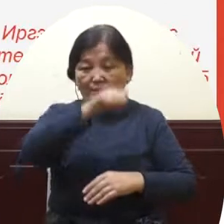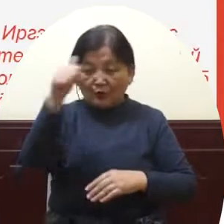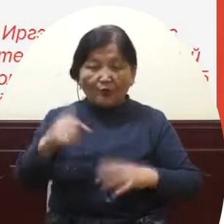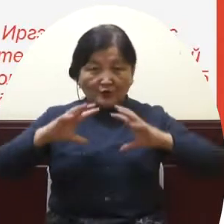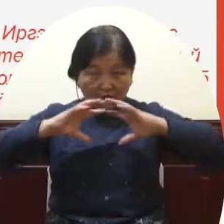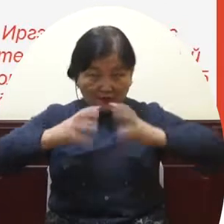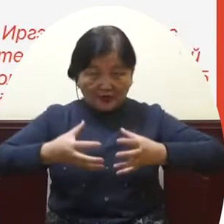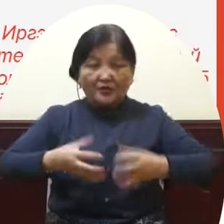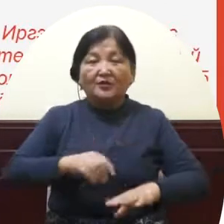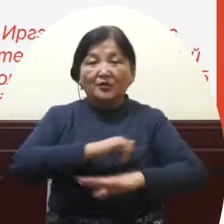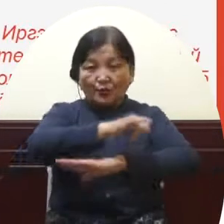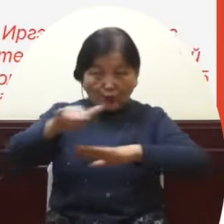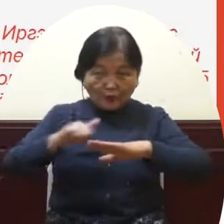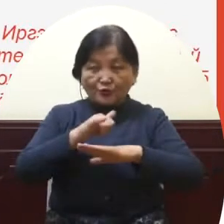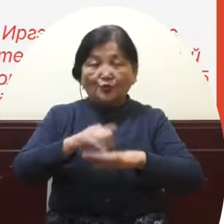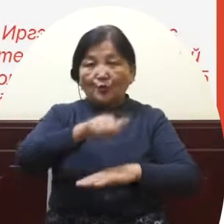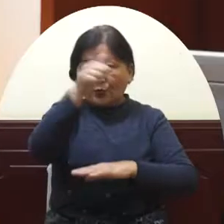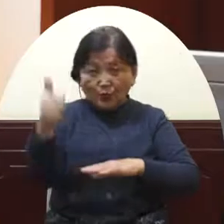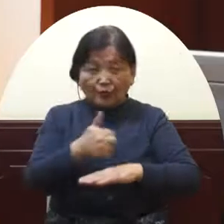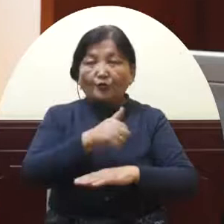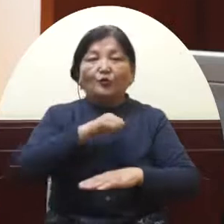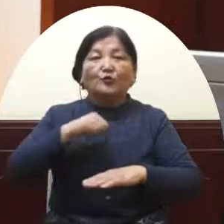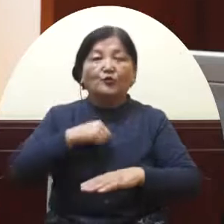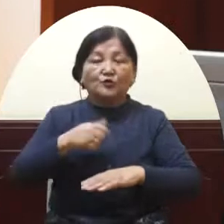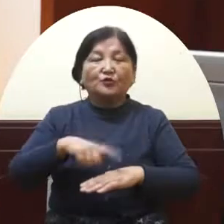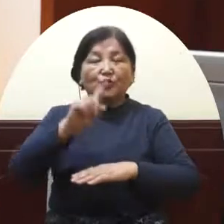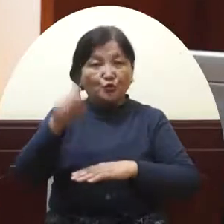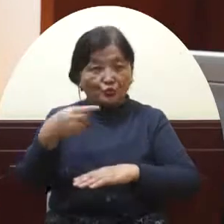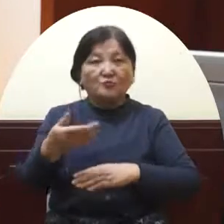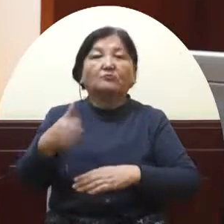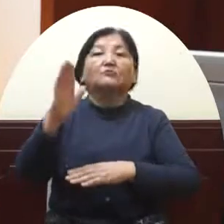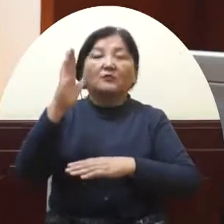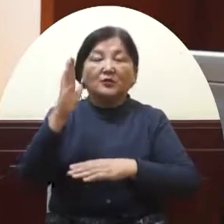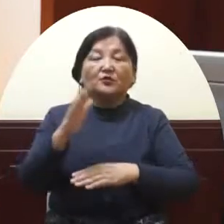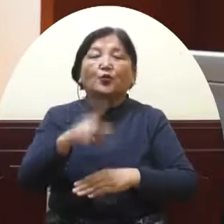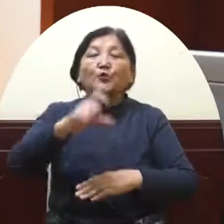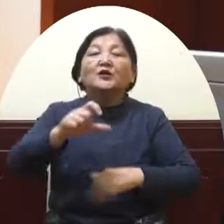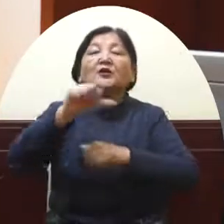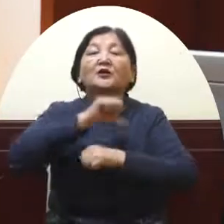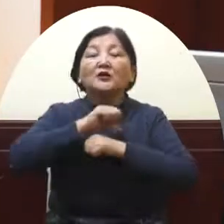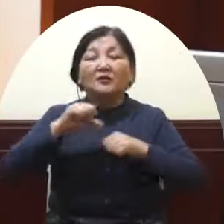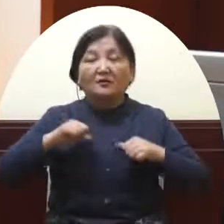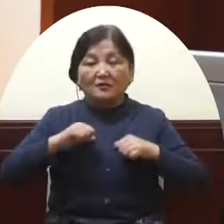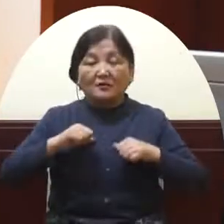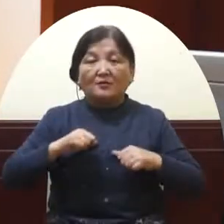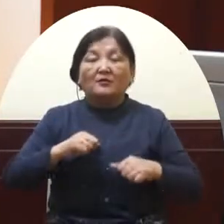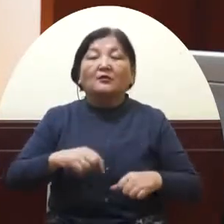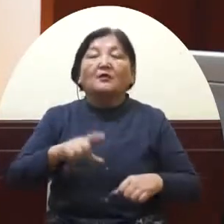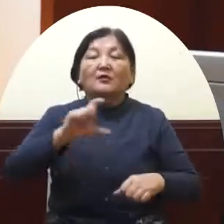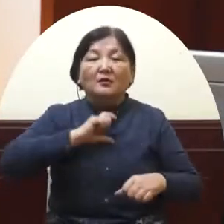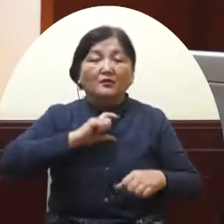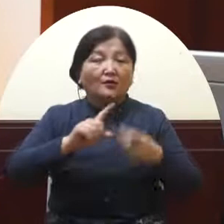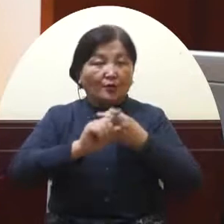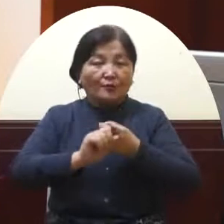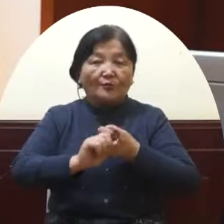улс орон бүр хүний эрхийг хангах энэ алхмыг бол хийж явах хэрэгтэй байна. Тэгээд энэ хүний эрхийн түгээмэл тунхаглал дээр нэг